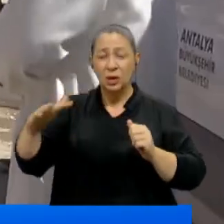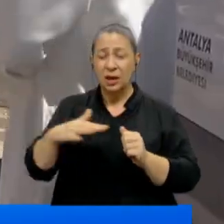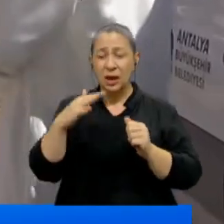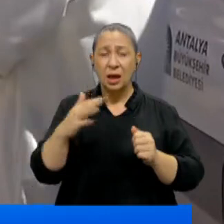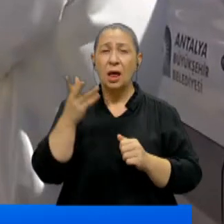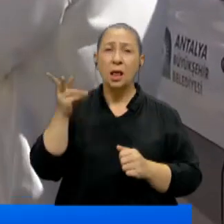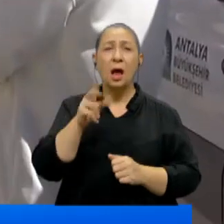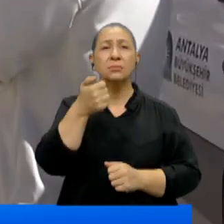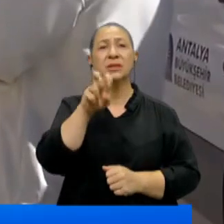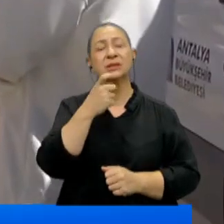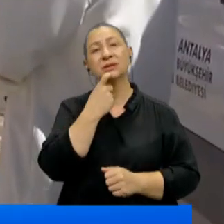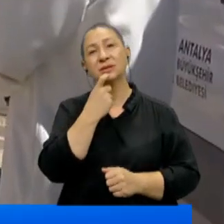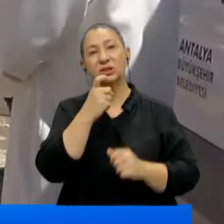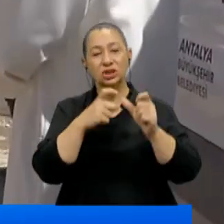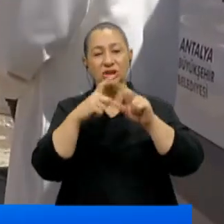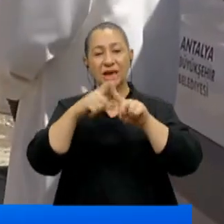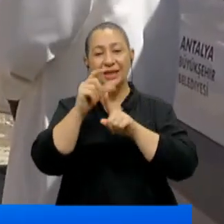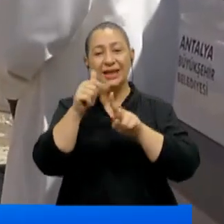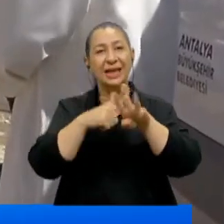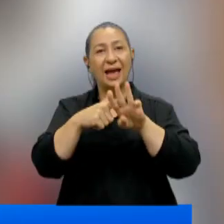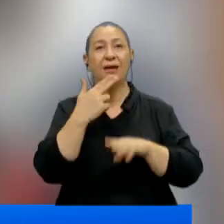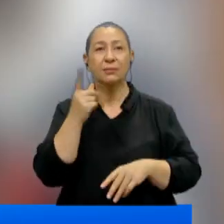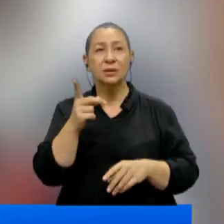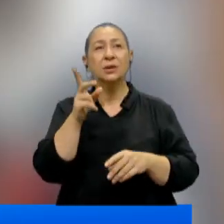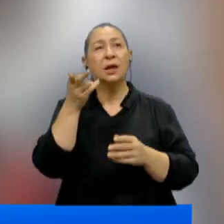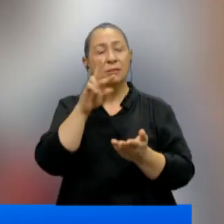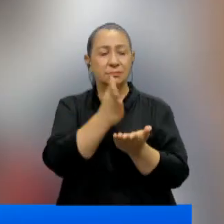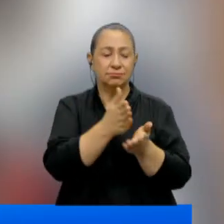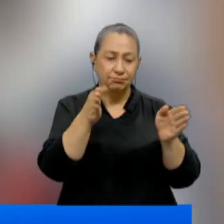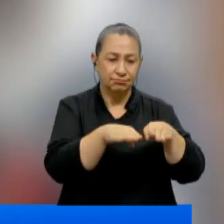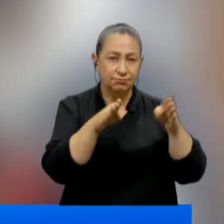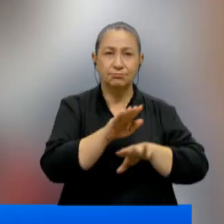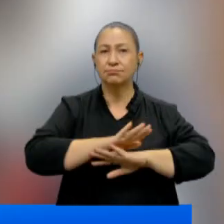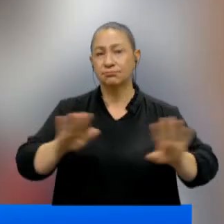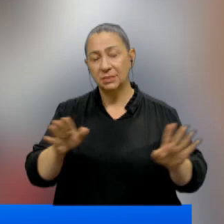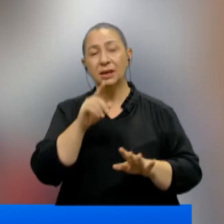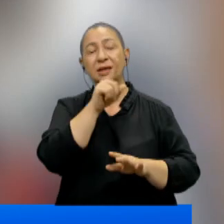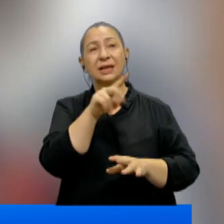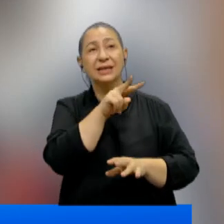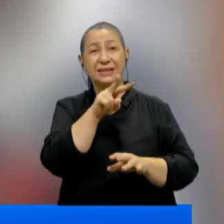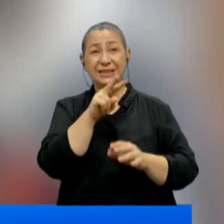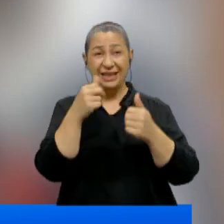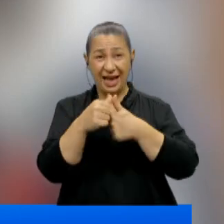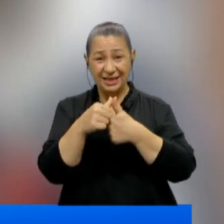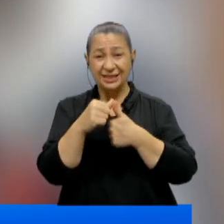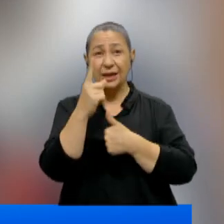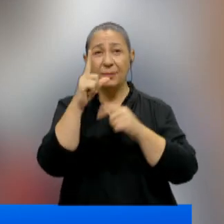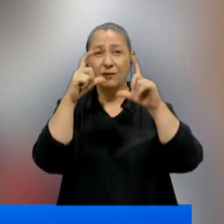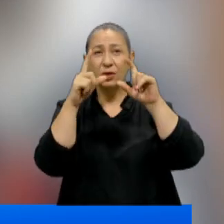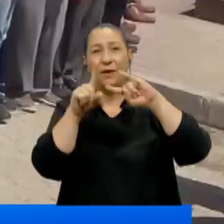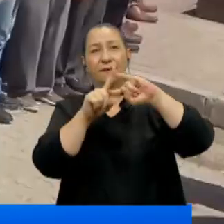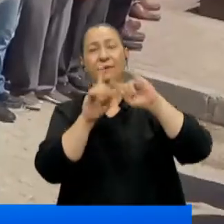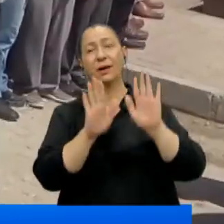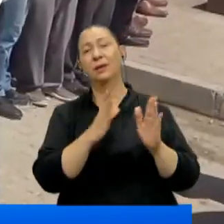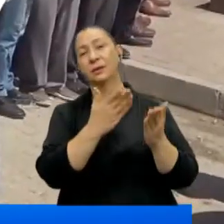hayatını kaybeden 68 yaşındaki Şadiye Demircan da son yolculuğuna uğurlandı. Demircan çiftinden geriye tek bir fotoğraf